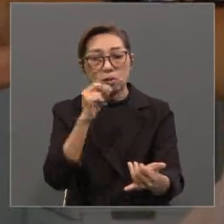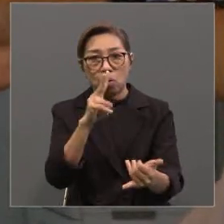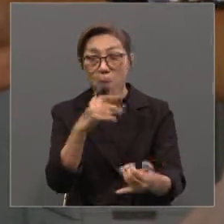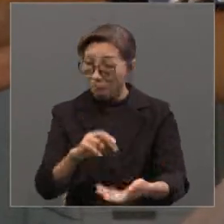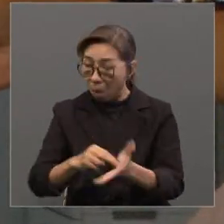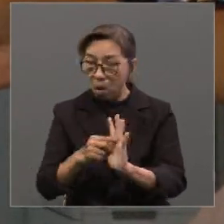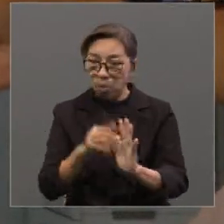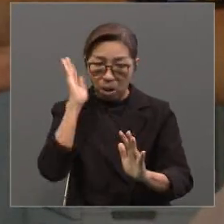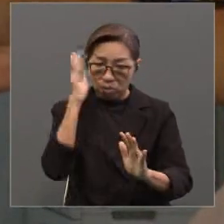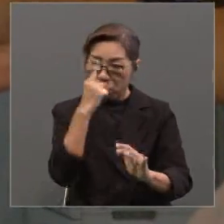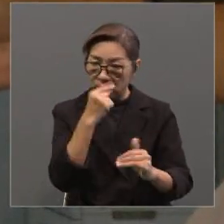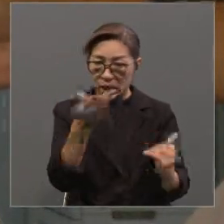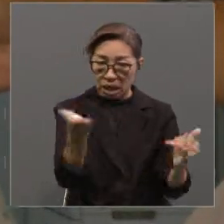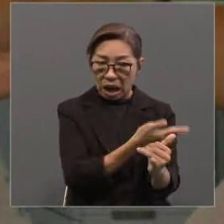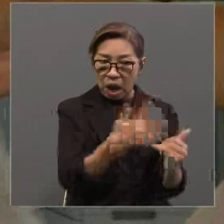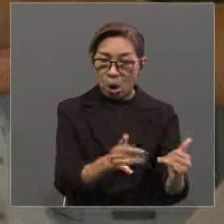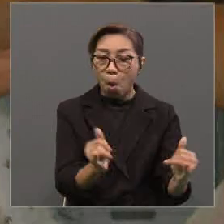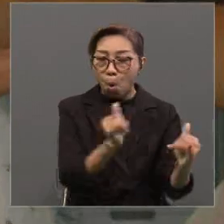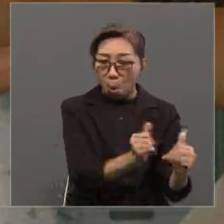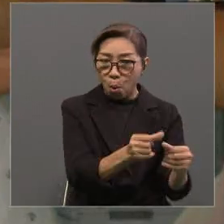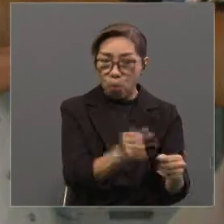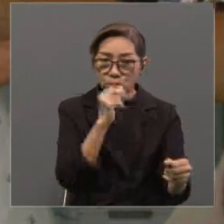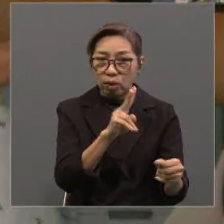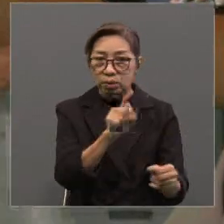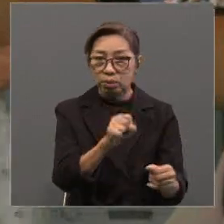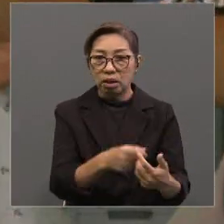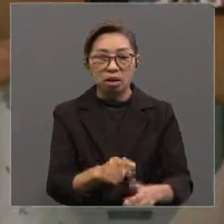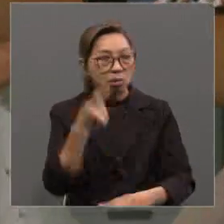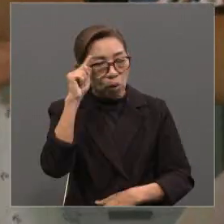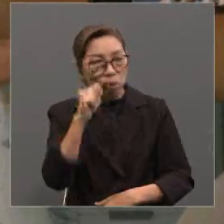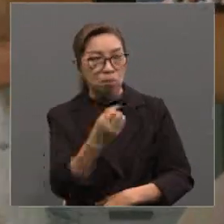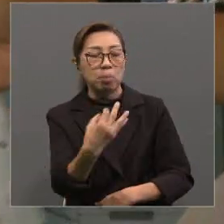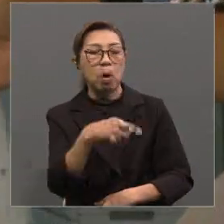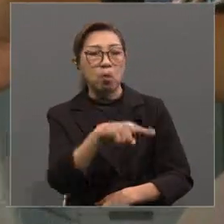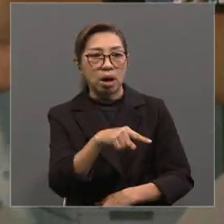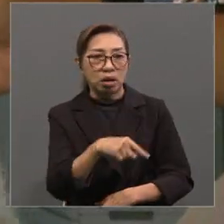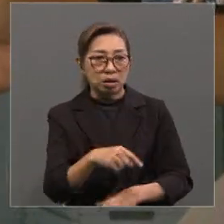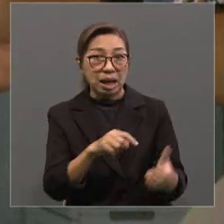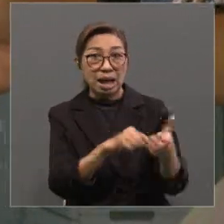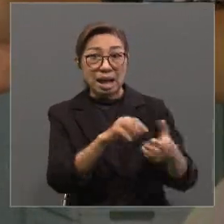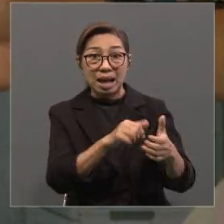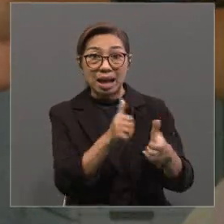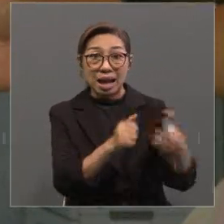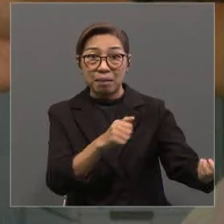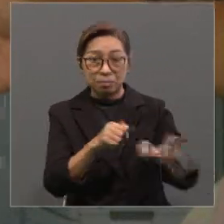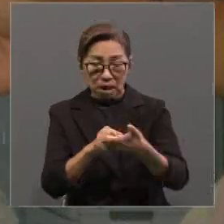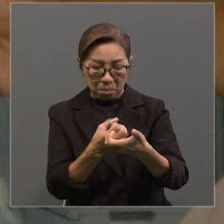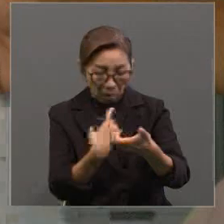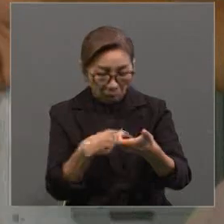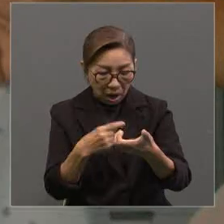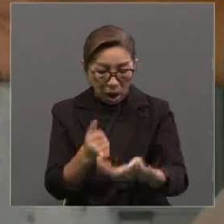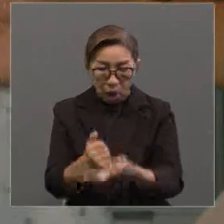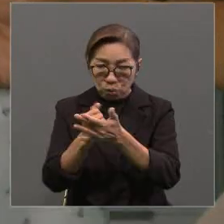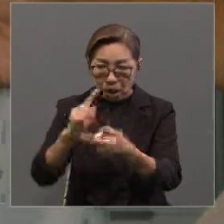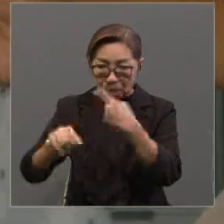งว่าอยู่กับศพมาสองวัน แอปมามันเขียนว่าให้หาเพื่อนอะไปช่วยหั่นศพใส่ถุงดำ ไม่ได้แอปห